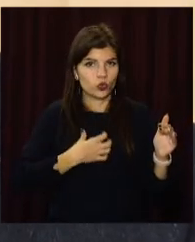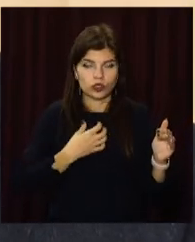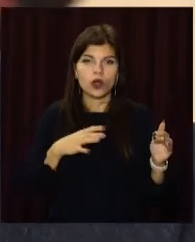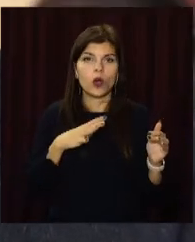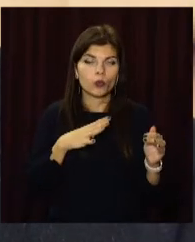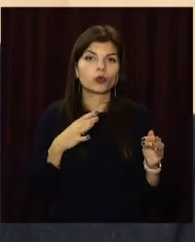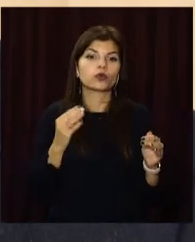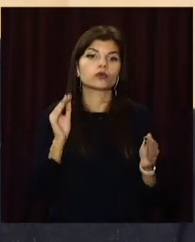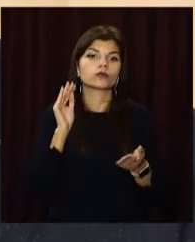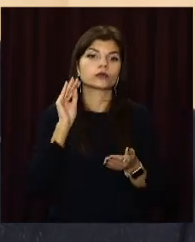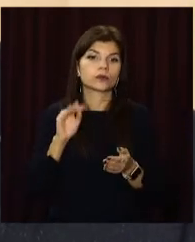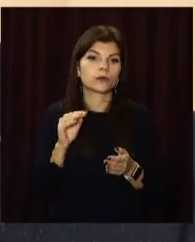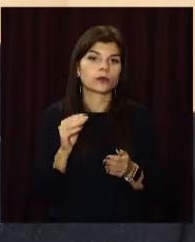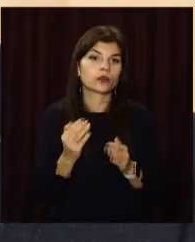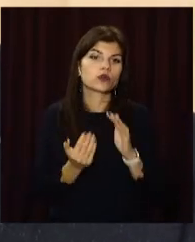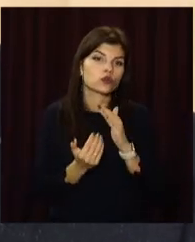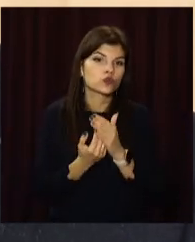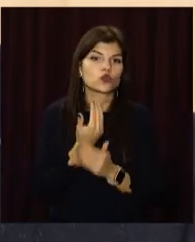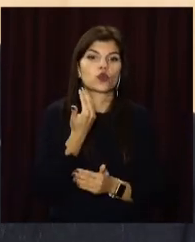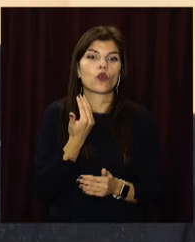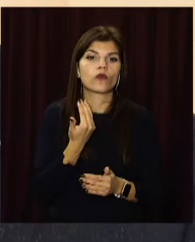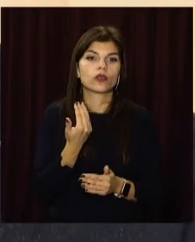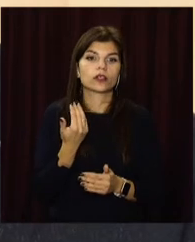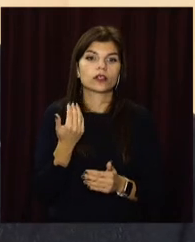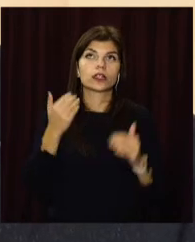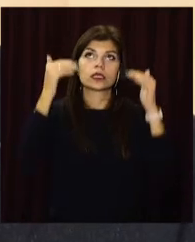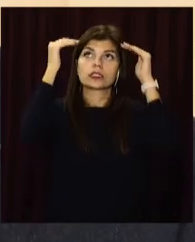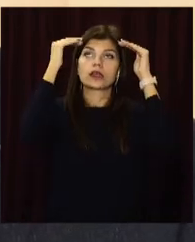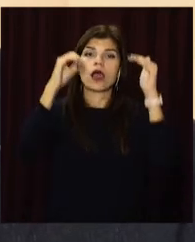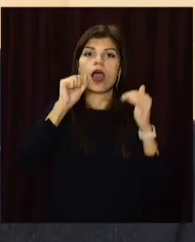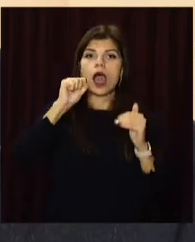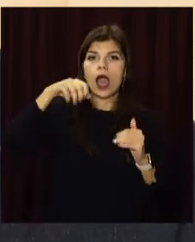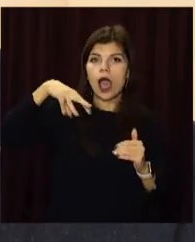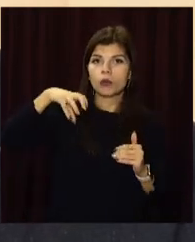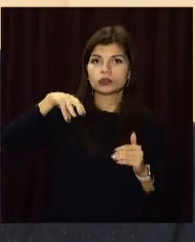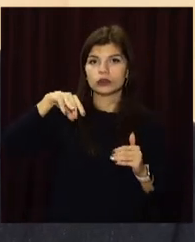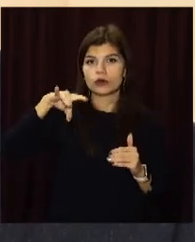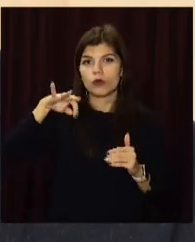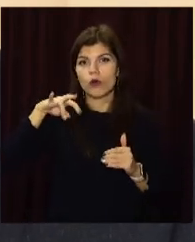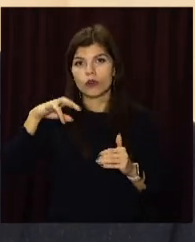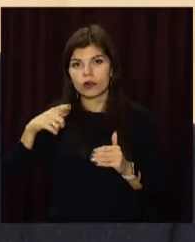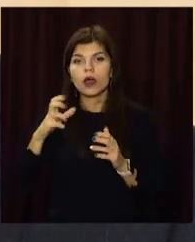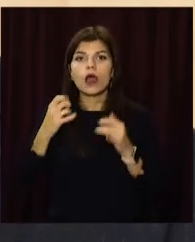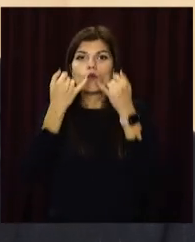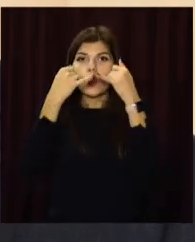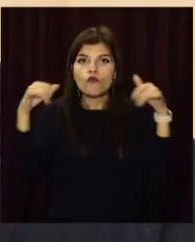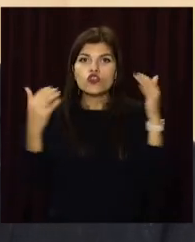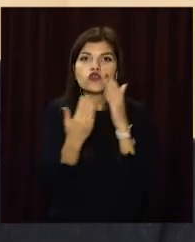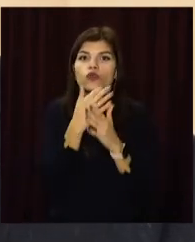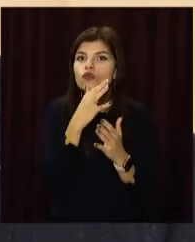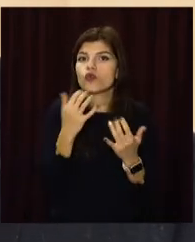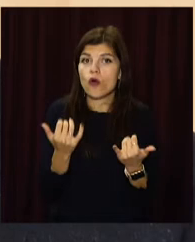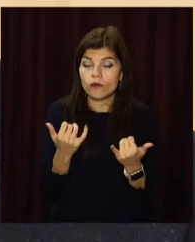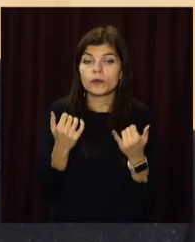був встановлений, оновлена стеля Армстронг з підводкою нової проводки. А також було